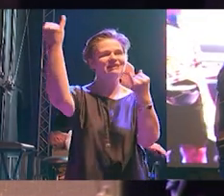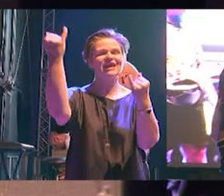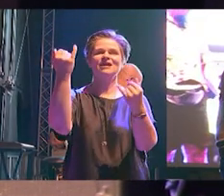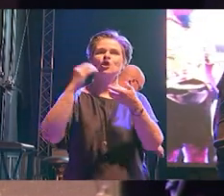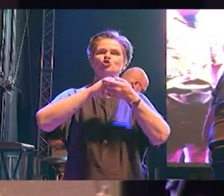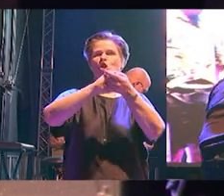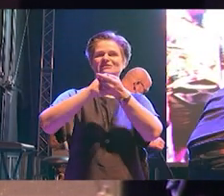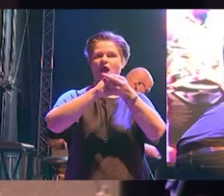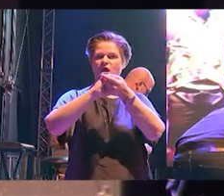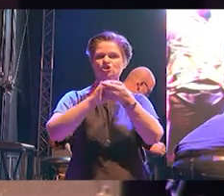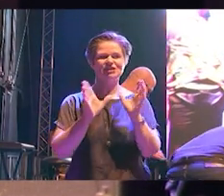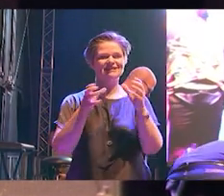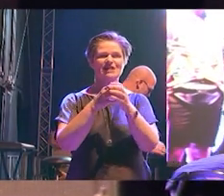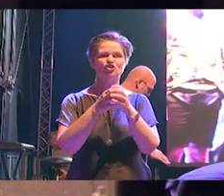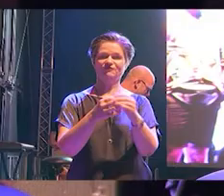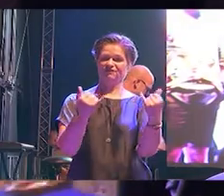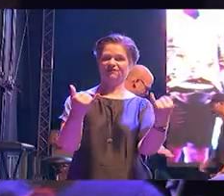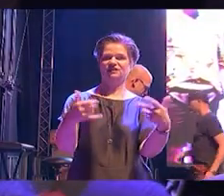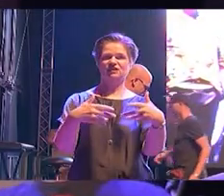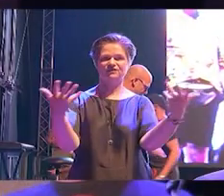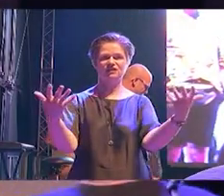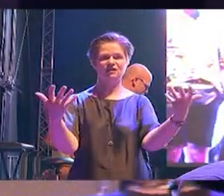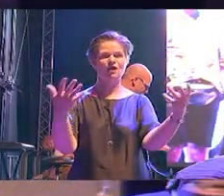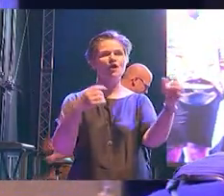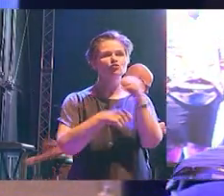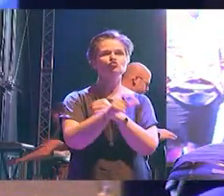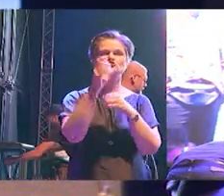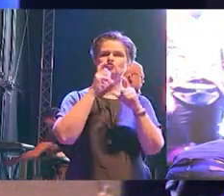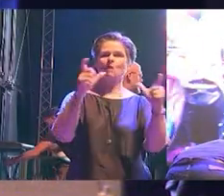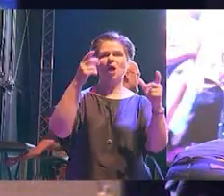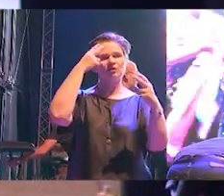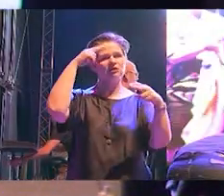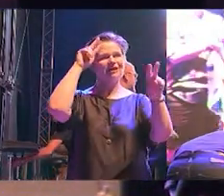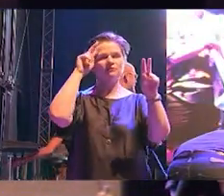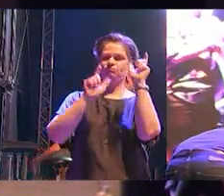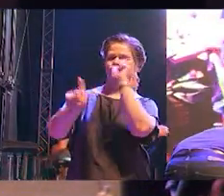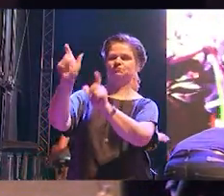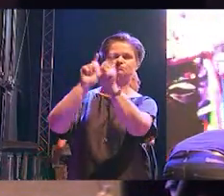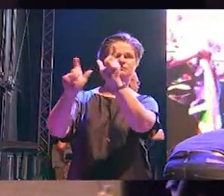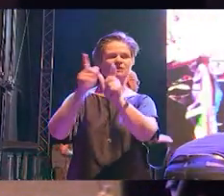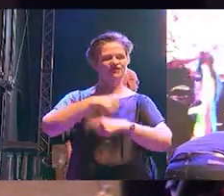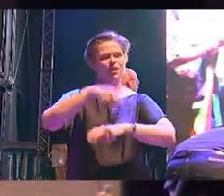Denn wann, wenn nicht jetzt, gilt umso mehr, Support your Hinterland!